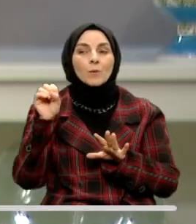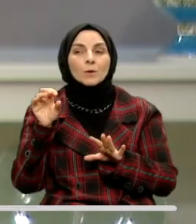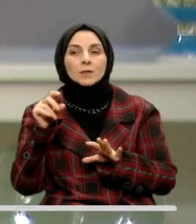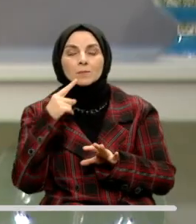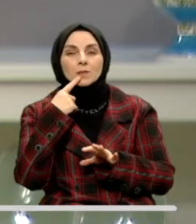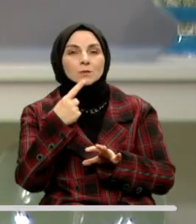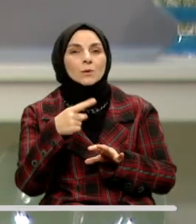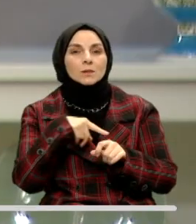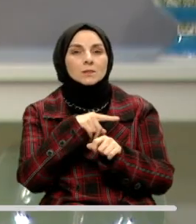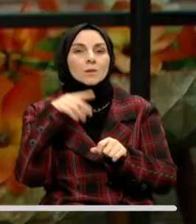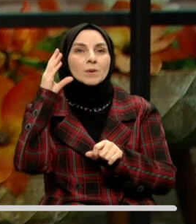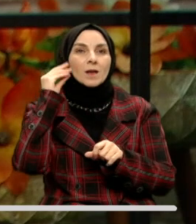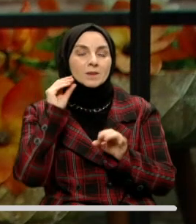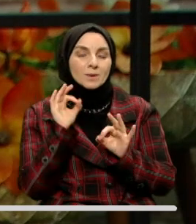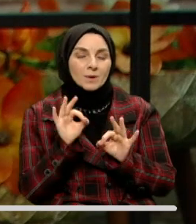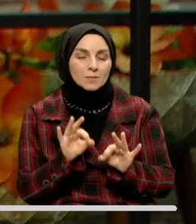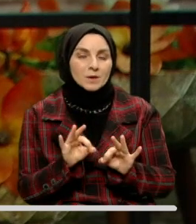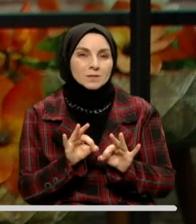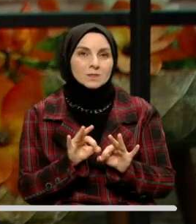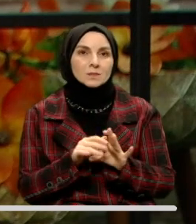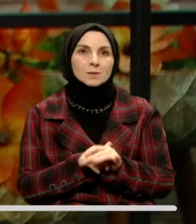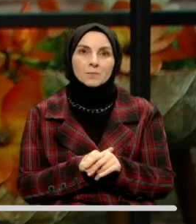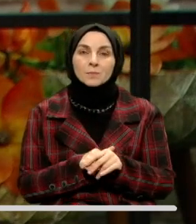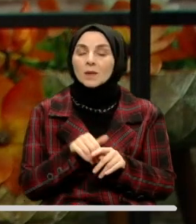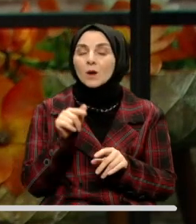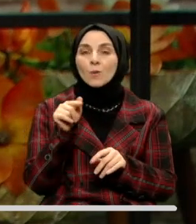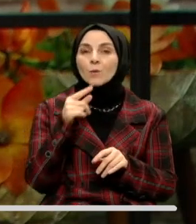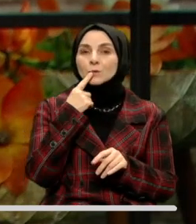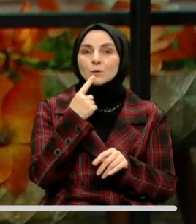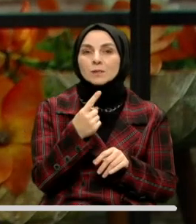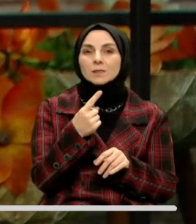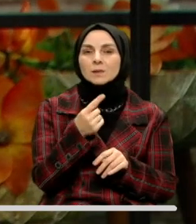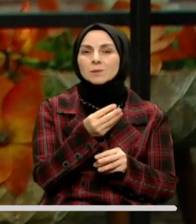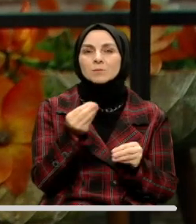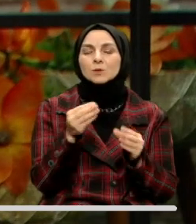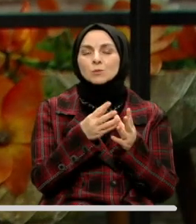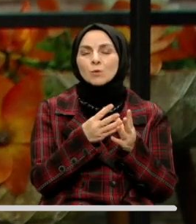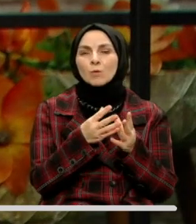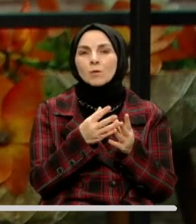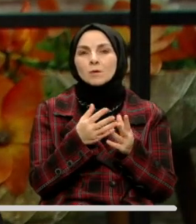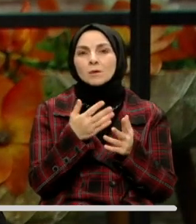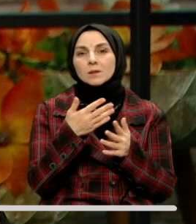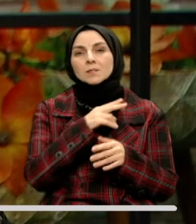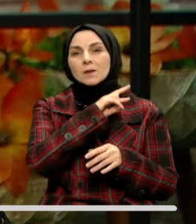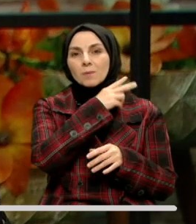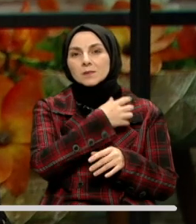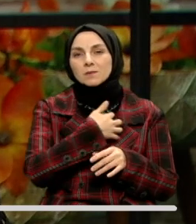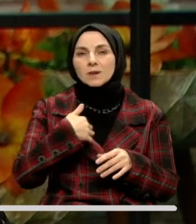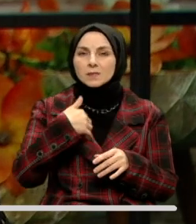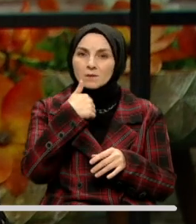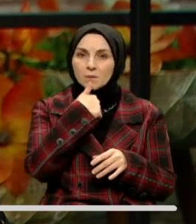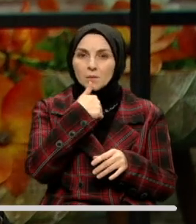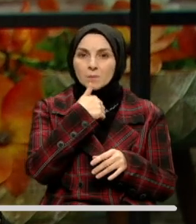hazırdı. Kesinlikle. O kıvama geldi mi? O söylediklerimizin birçoğu maalesef ebeveyn sağlığı. Biz kendimizi rahatlatmak